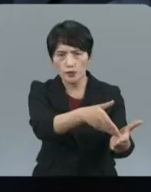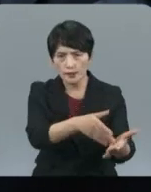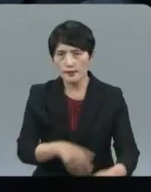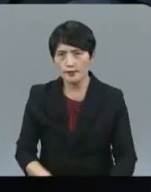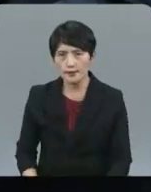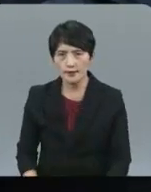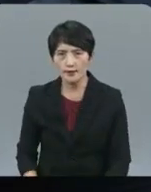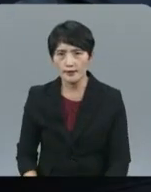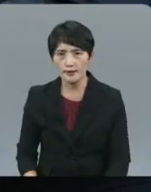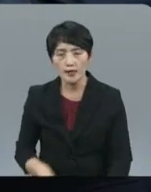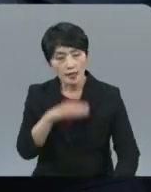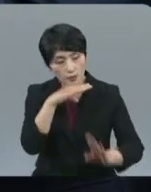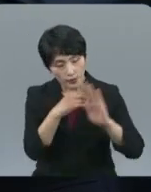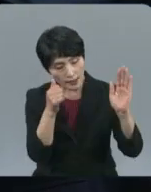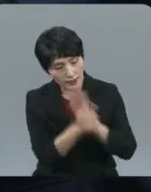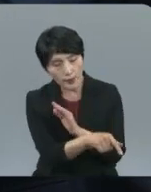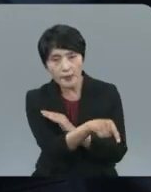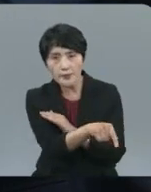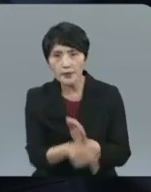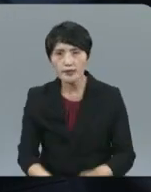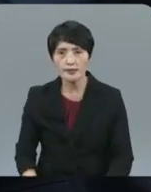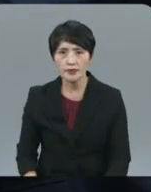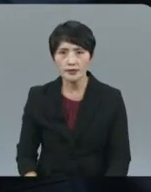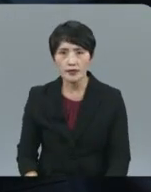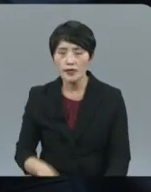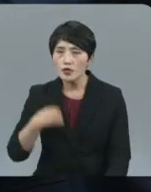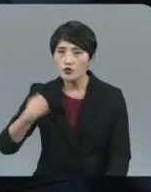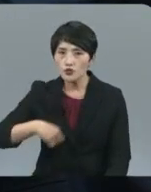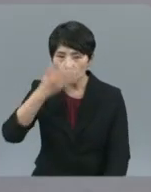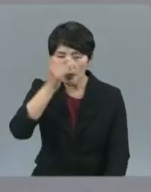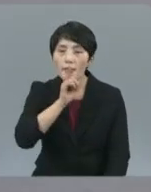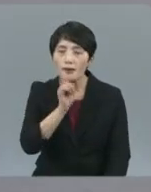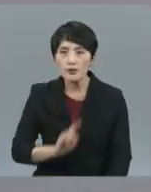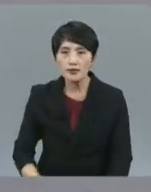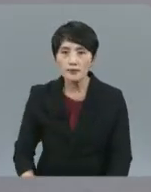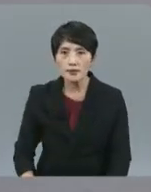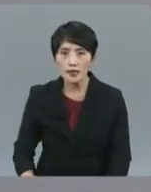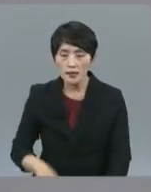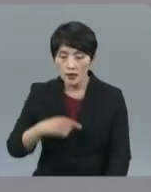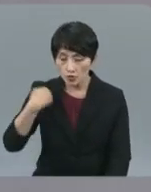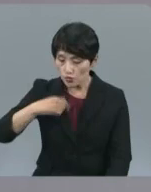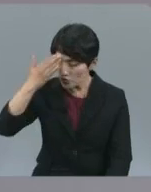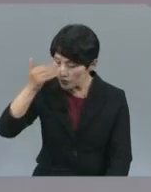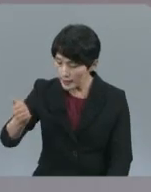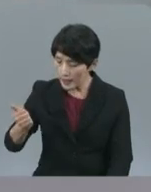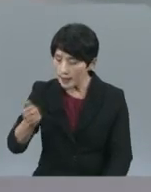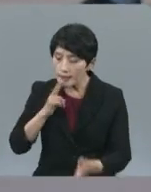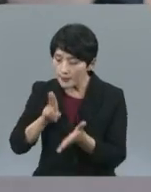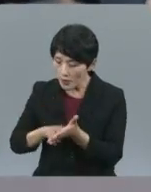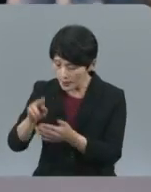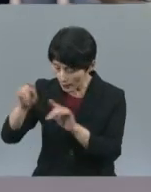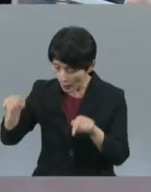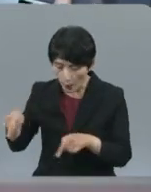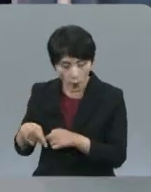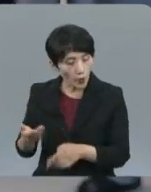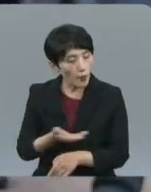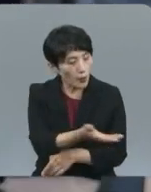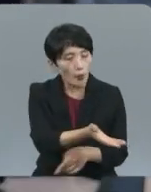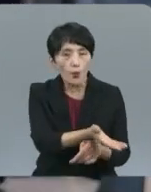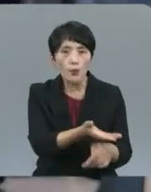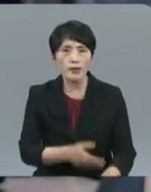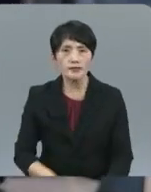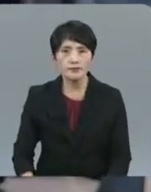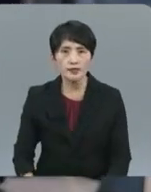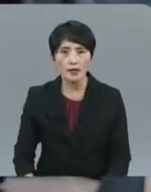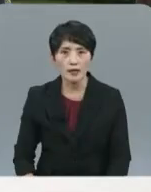với is Mặt khác từ 0 giờ ngày 27 tháng 7 ông Kim jong-un đã cùng ông series Games bộ chính trị đảng